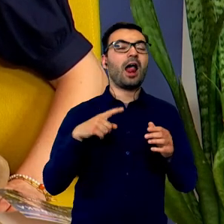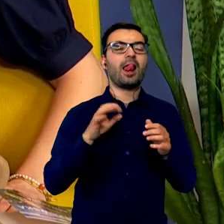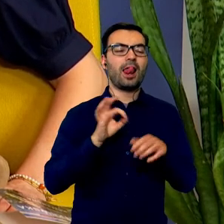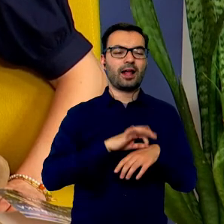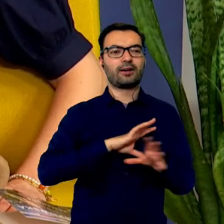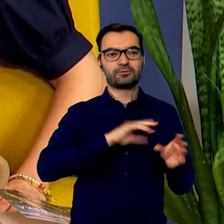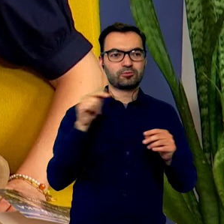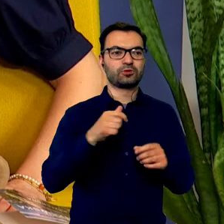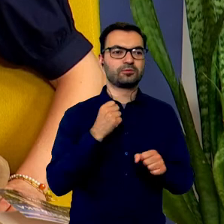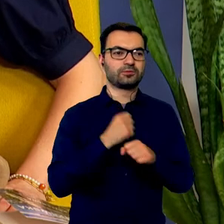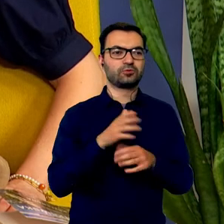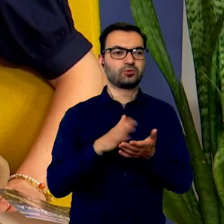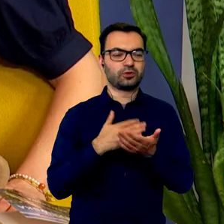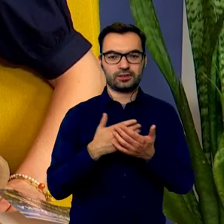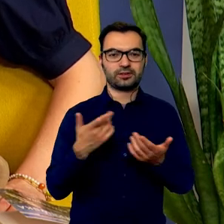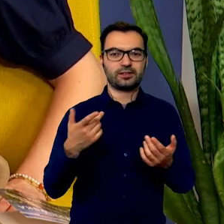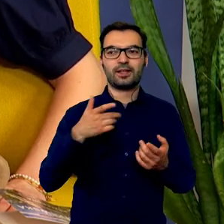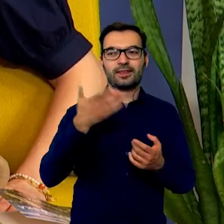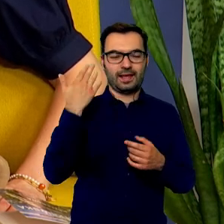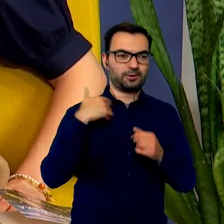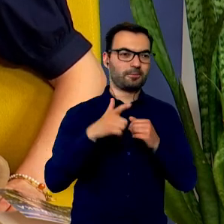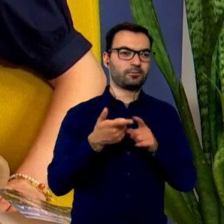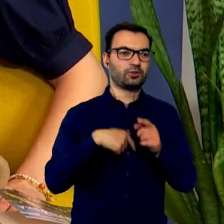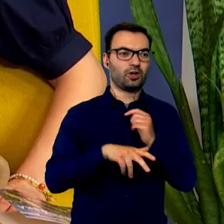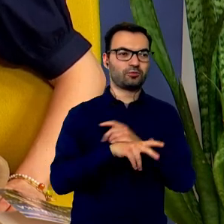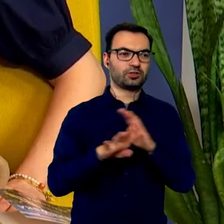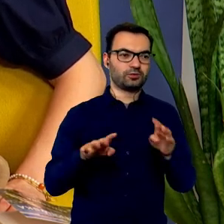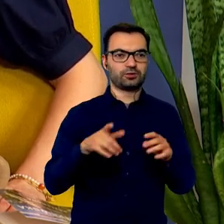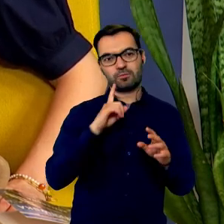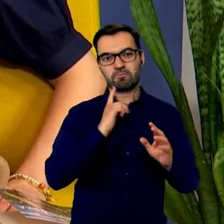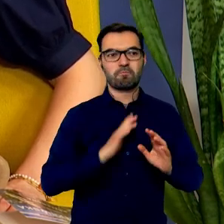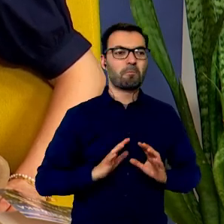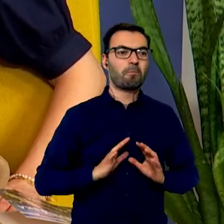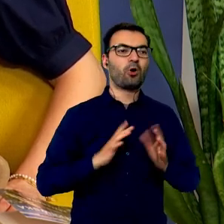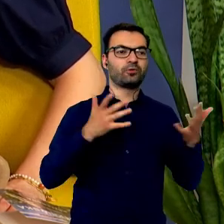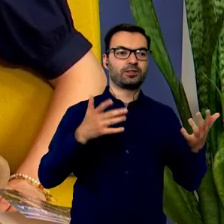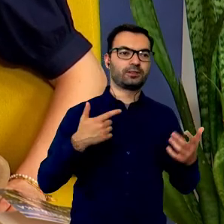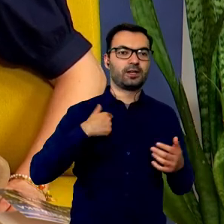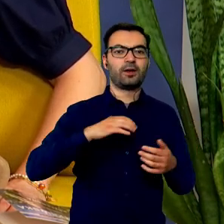przed 89 rokiem, tak też myślano, prawda, że jest to rodzaj poświęcenia,